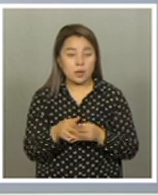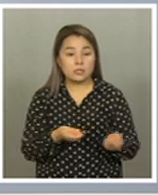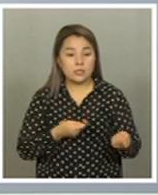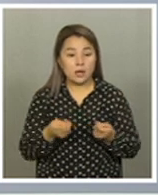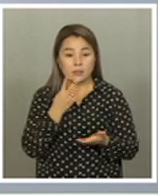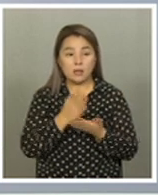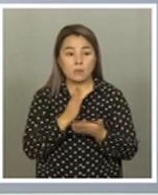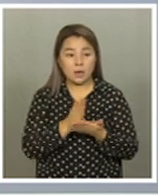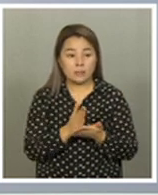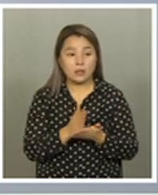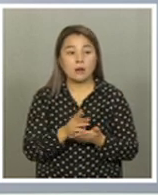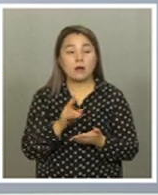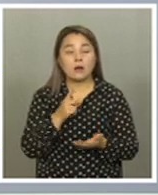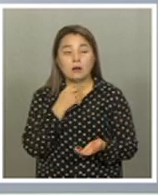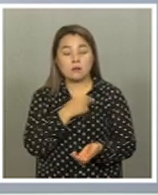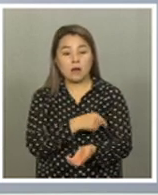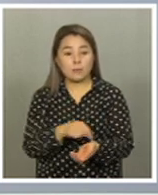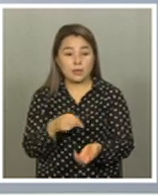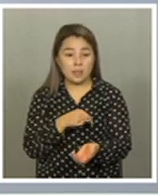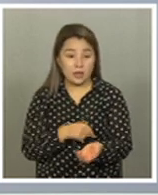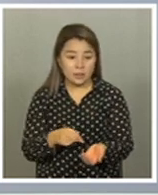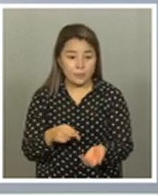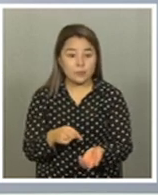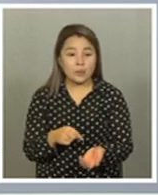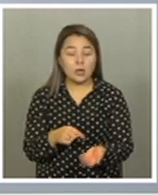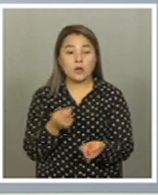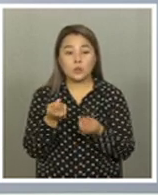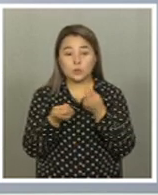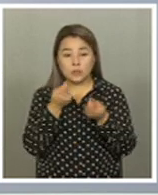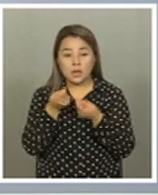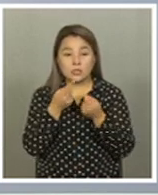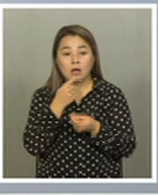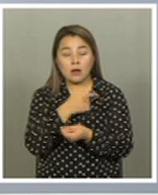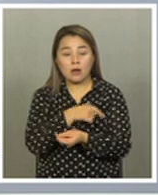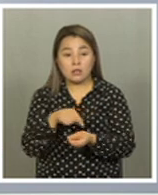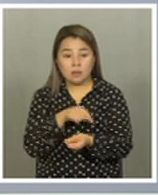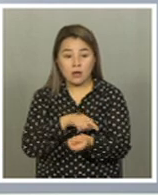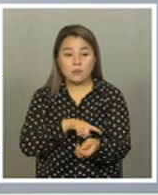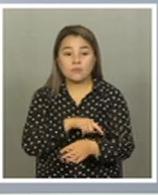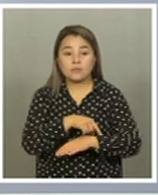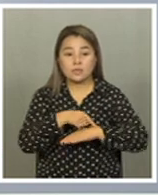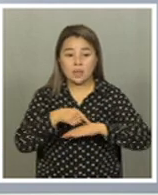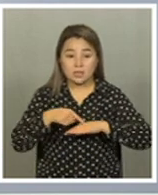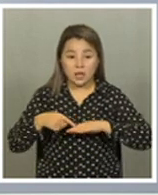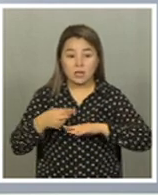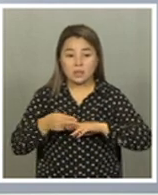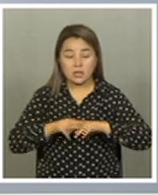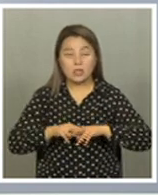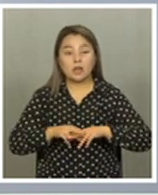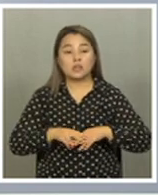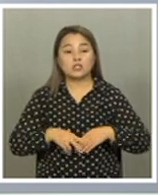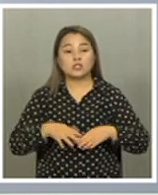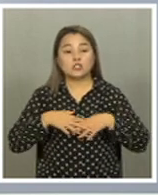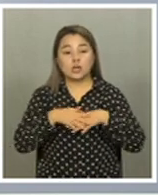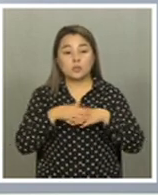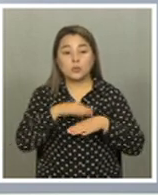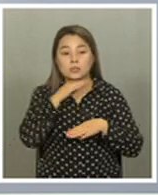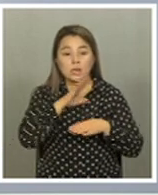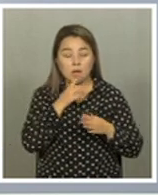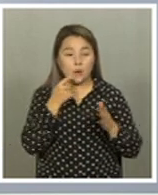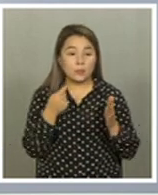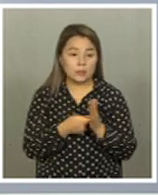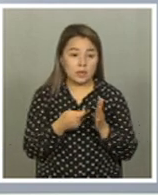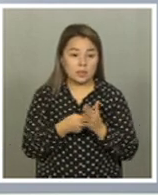Ал капиллярлар, олар өте ұсақ қан тамырлары біздің жасушаларымызға жетпеген қоректік